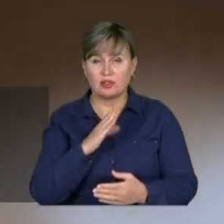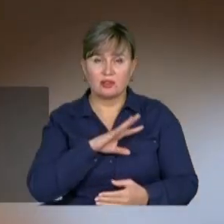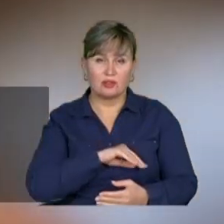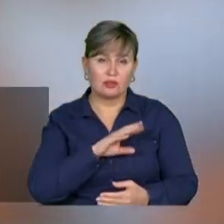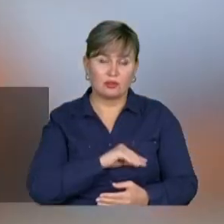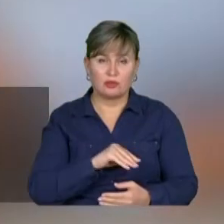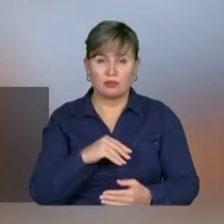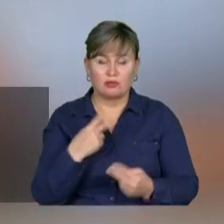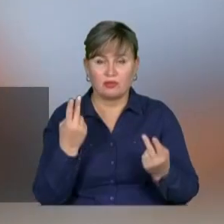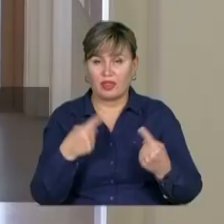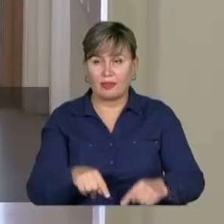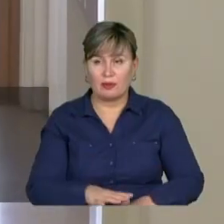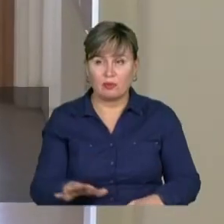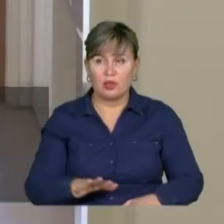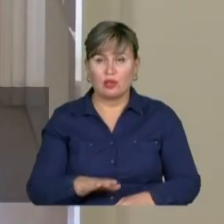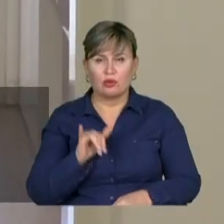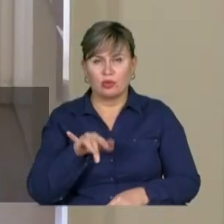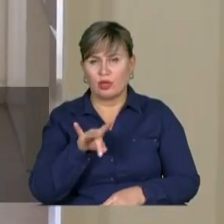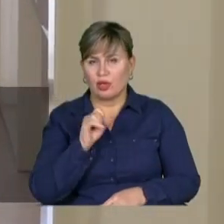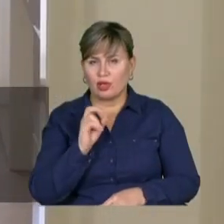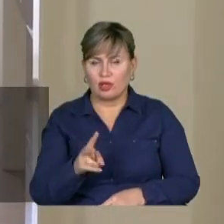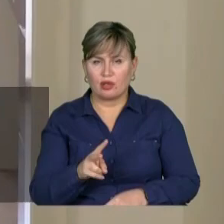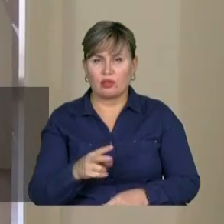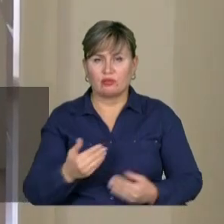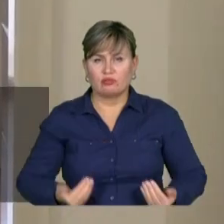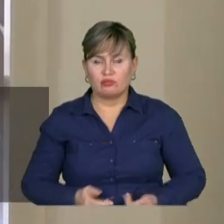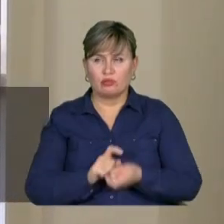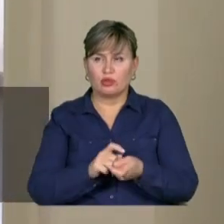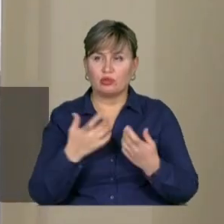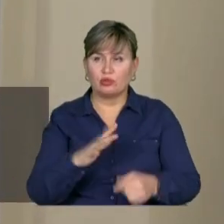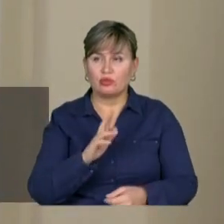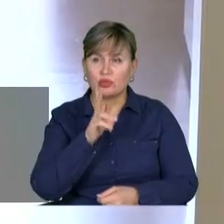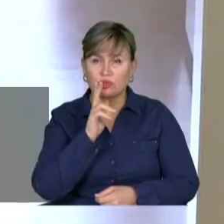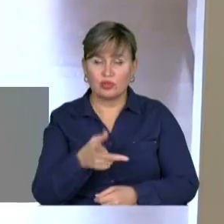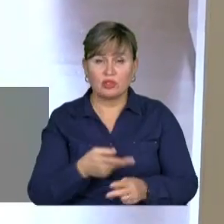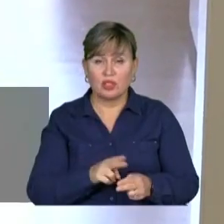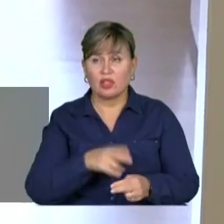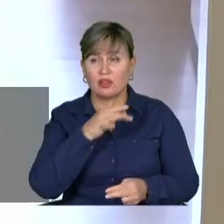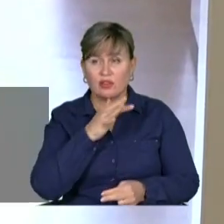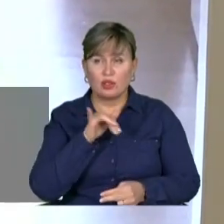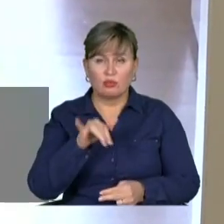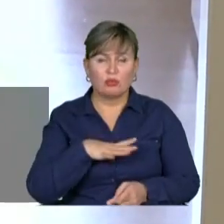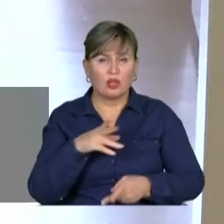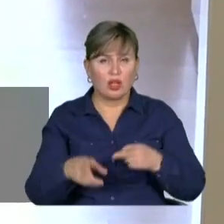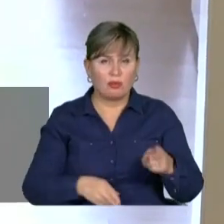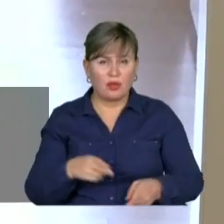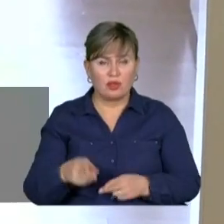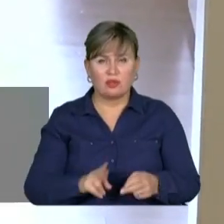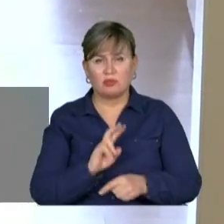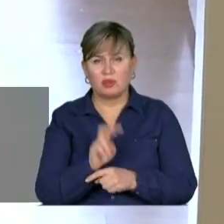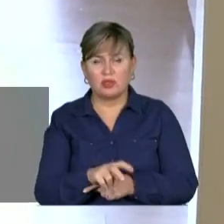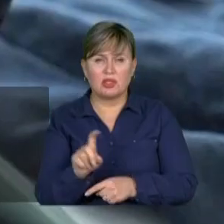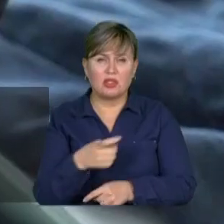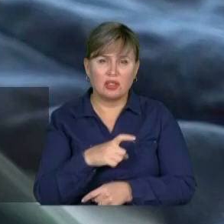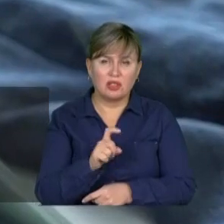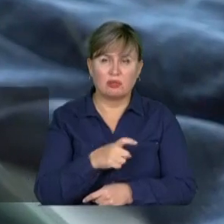перед нещадной болезнью. С коварным раком за право жить девочка борется вот уже третий год. За это время она перенесла операции, посетила сеансы химио-